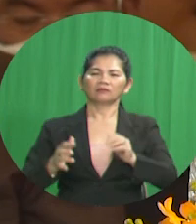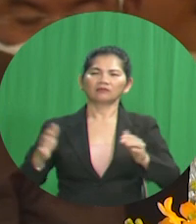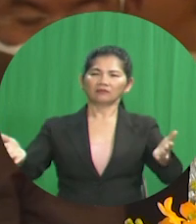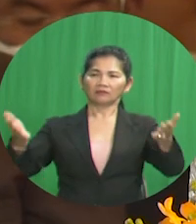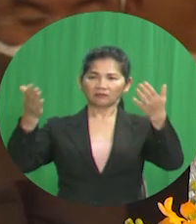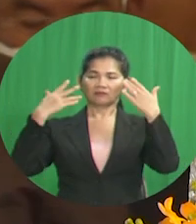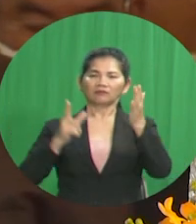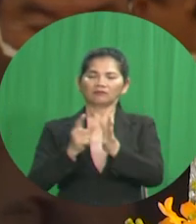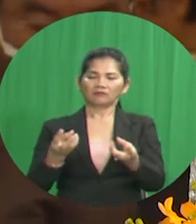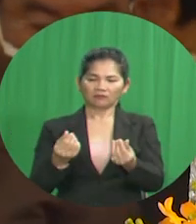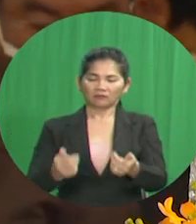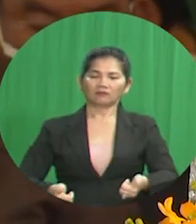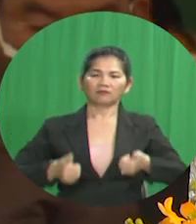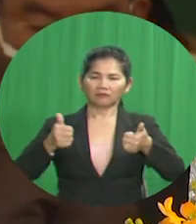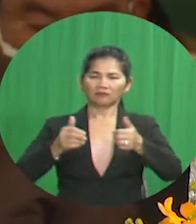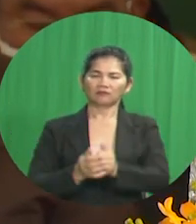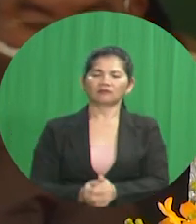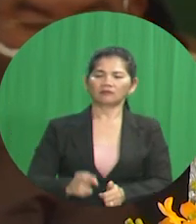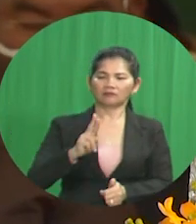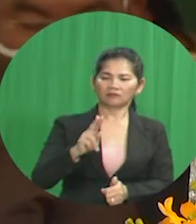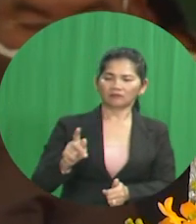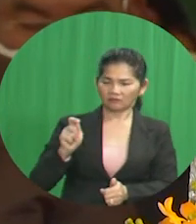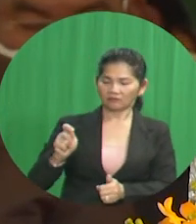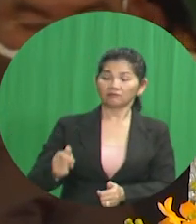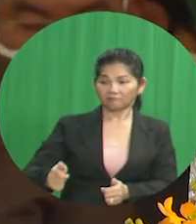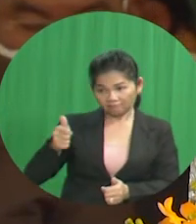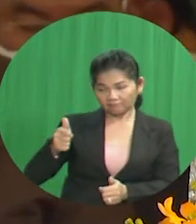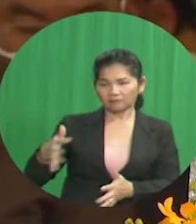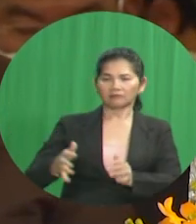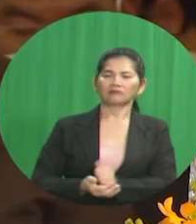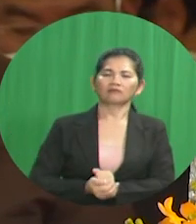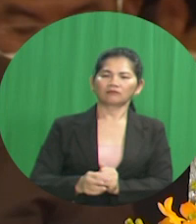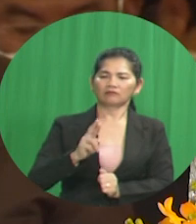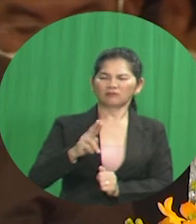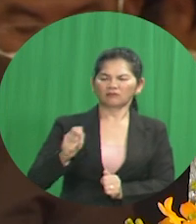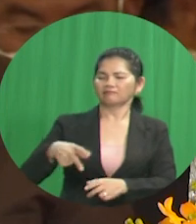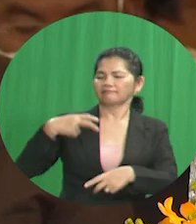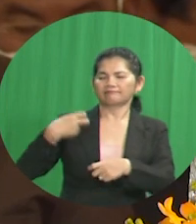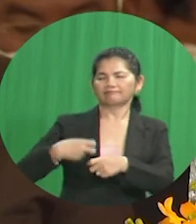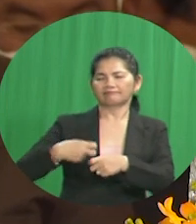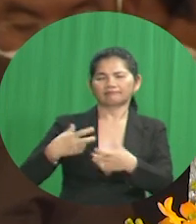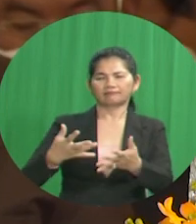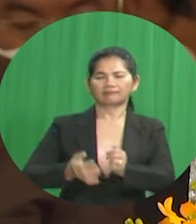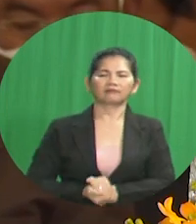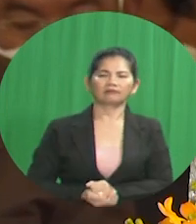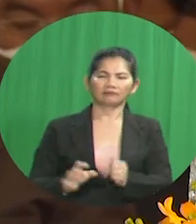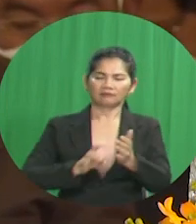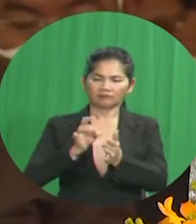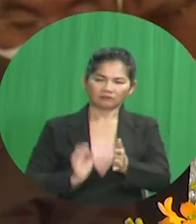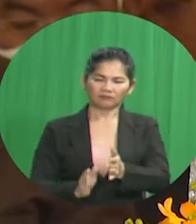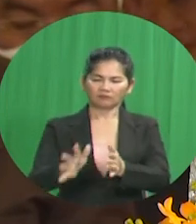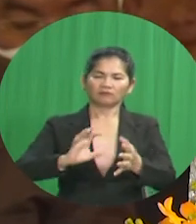ហើយដីនៅនេះល្អជាងដីនៅរុនដែករុនដែករុនដែរប្របាក់ជាងអញ្ចឹងគឺពលលឿន